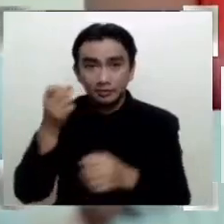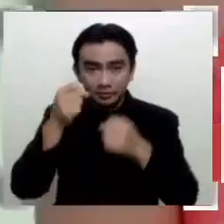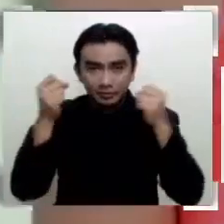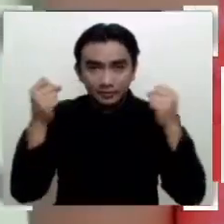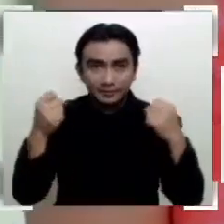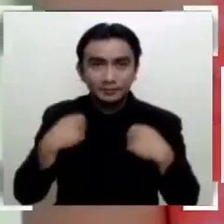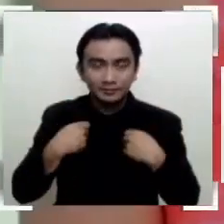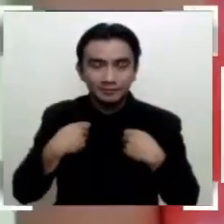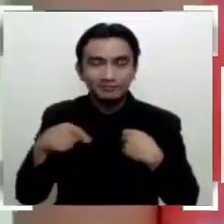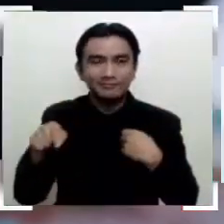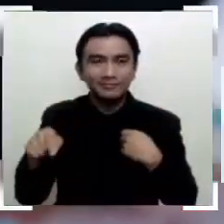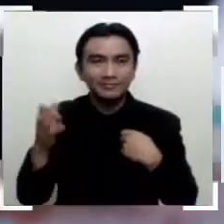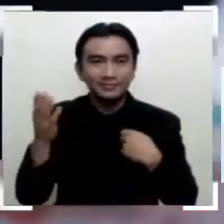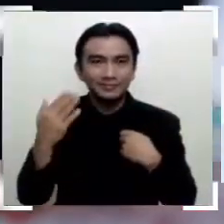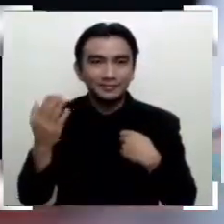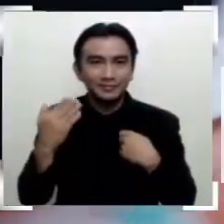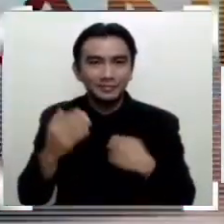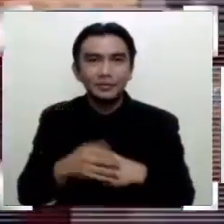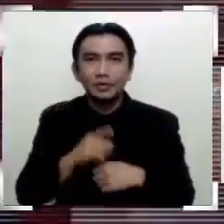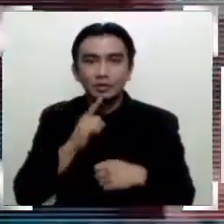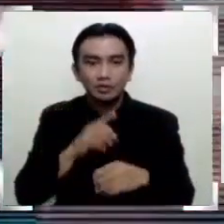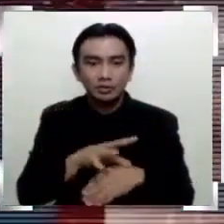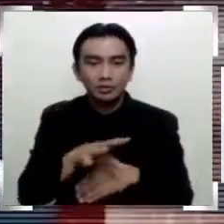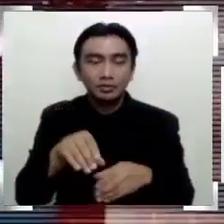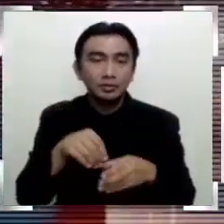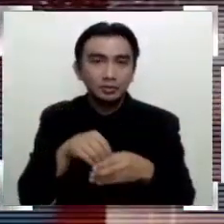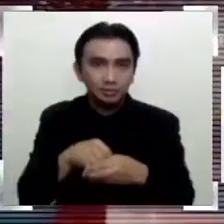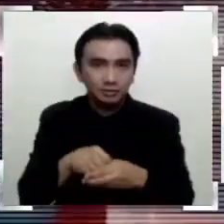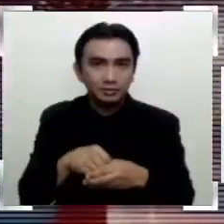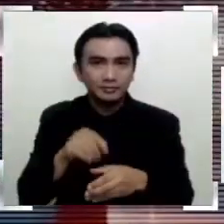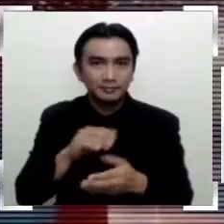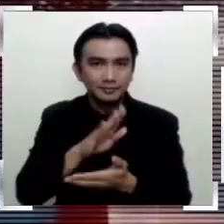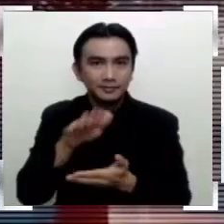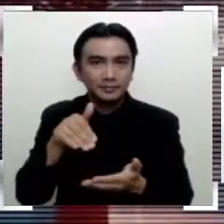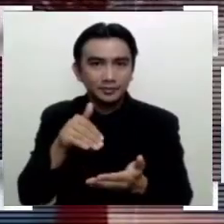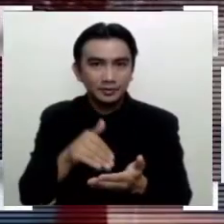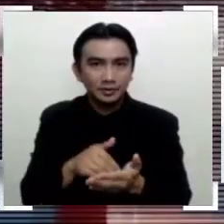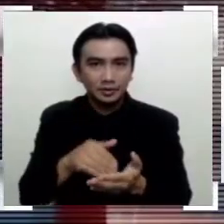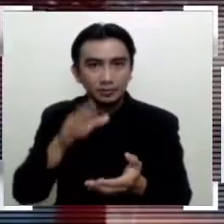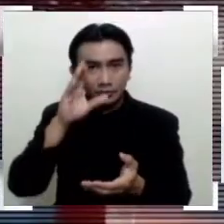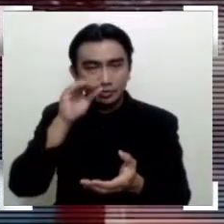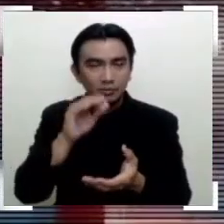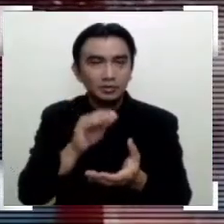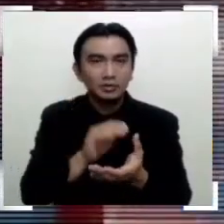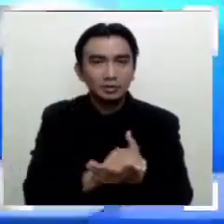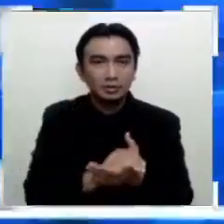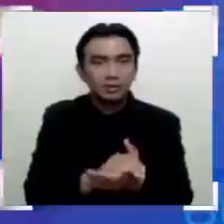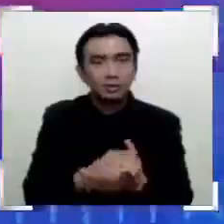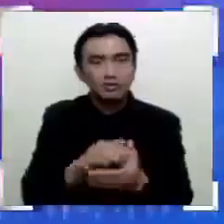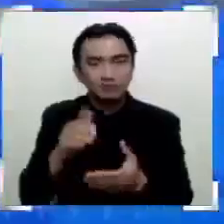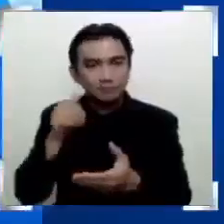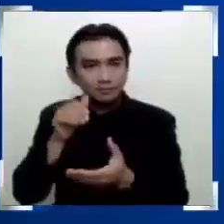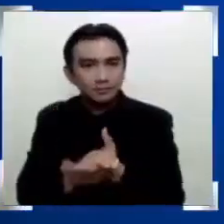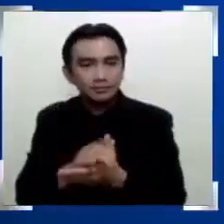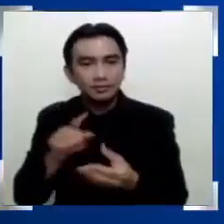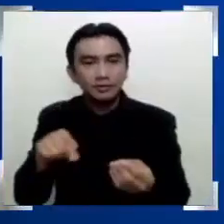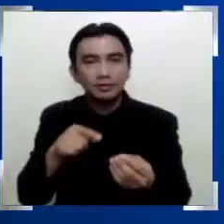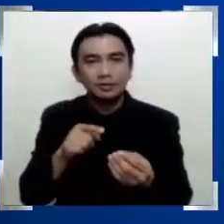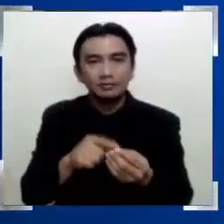na marami ang makakarelate sa serye na nakasentro sa mag-asawang na scam ng matalik nilang kaibigan.